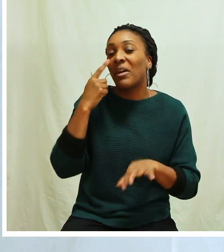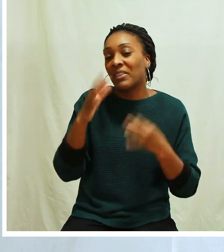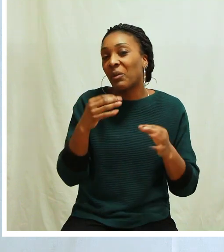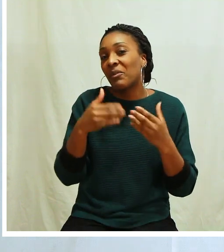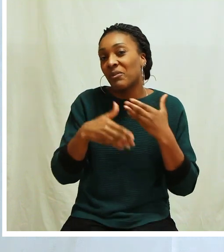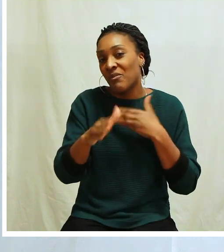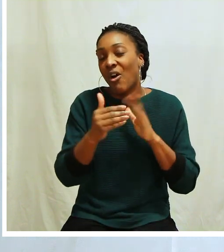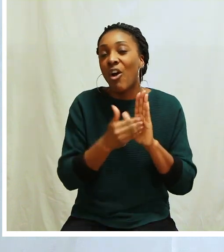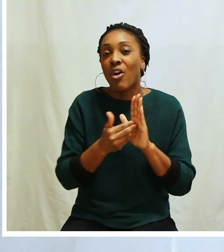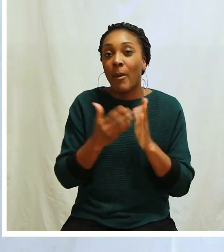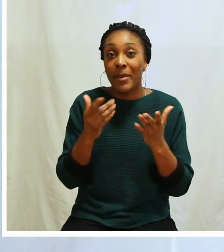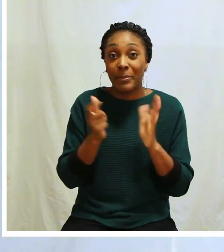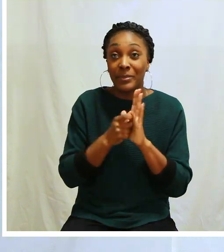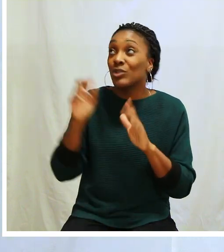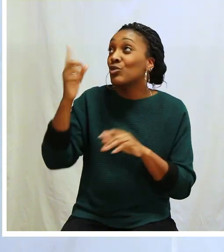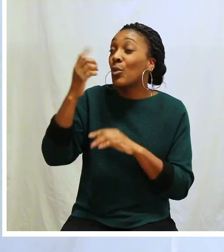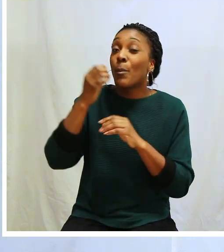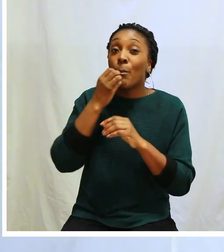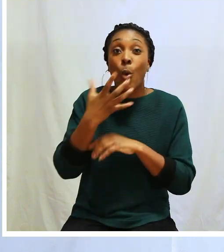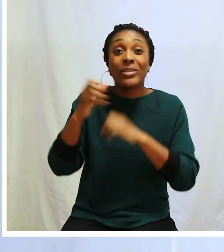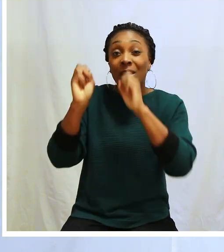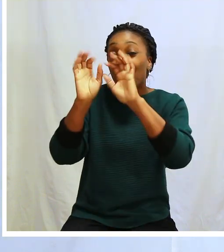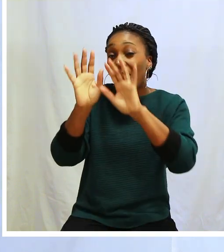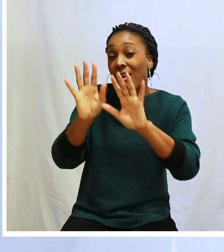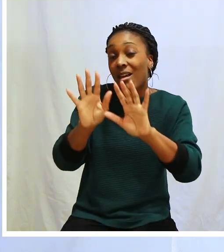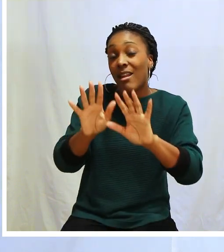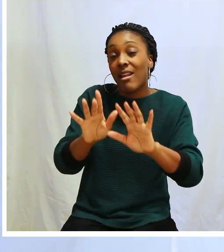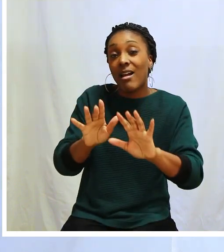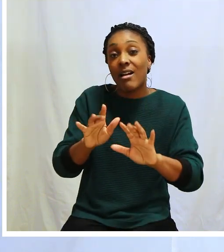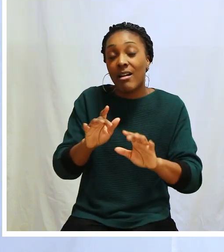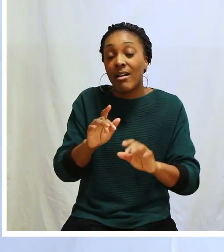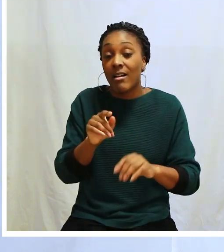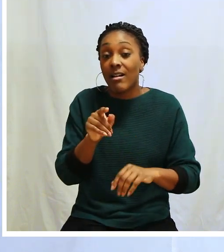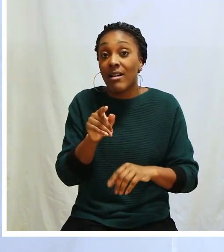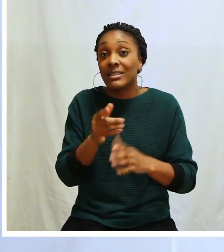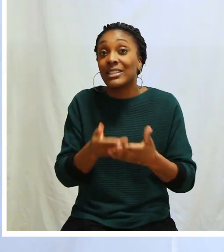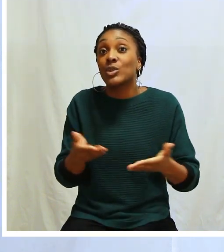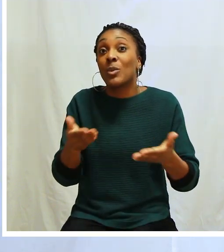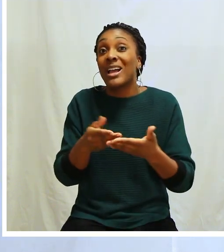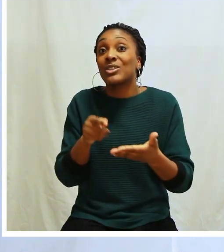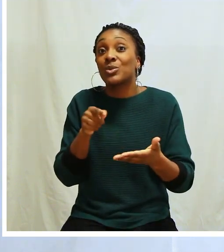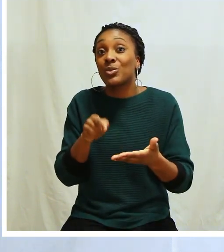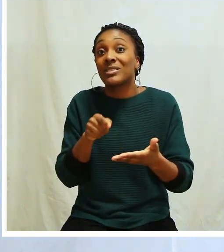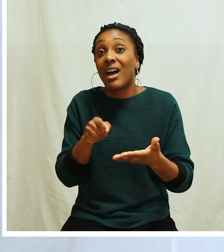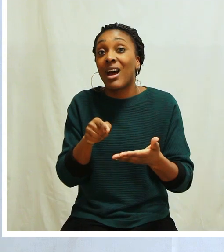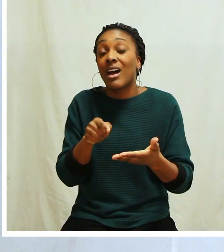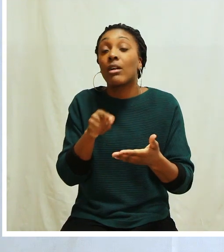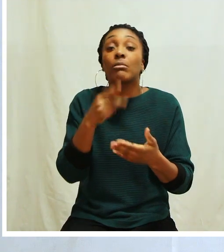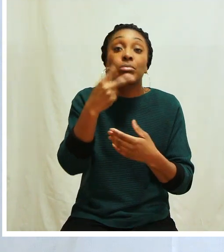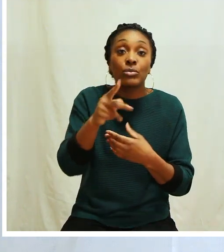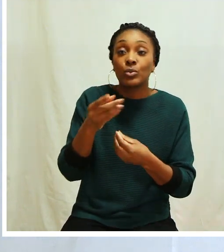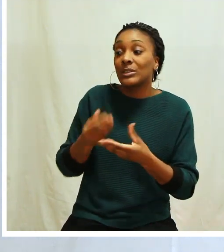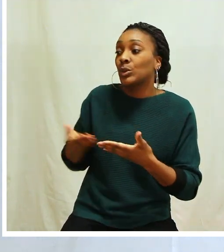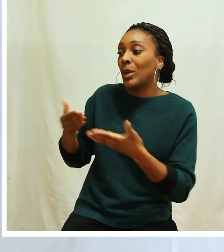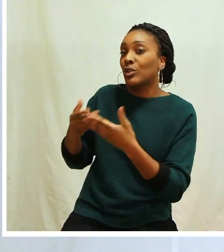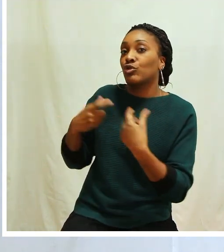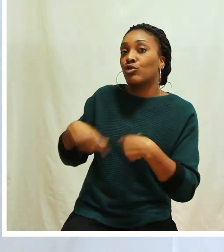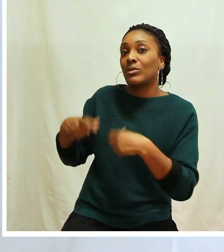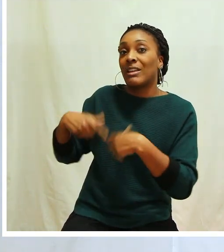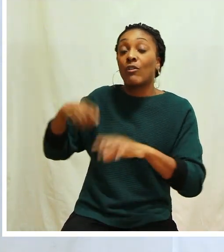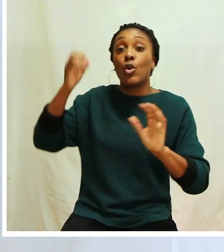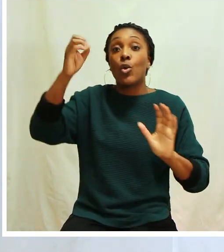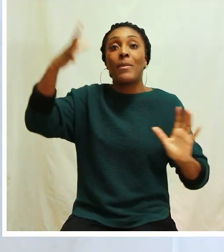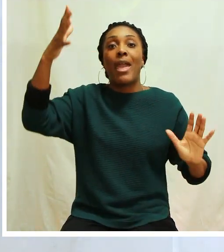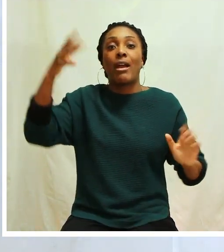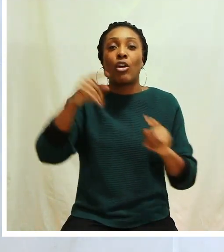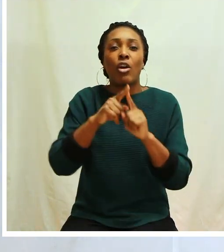Dieu étend sa bonté sur quelqu'un, il y a un moment donné où Dieu va dire dans la situation de Joseph et dans ta situation que la lumière soit. Il